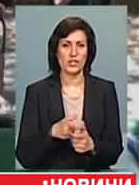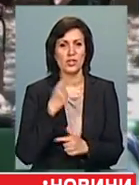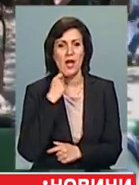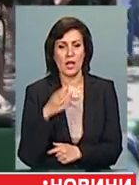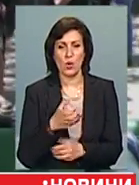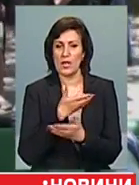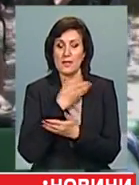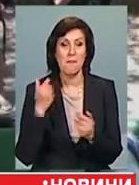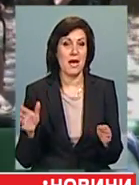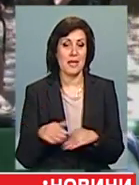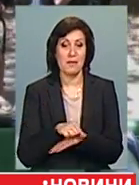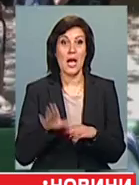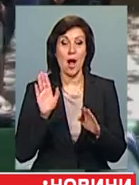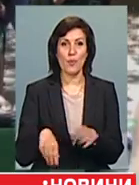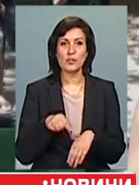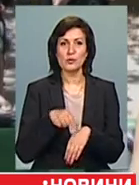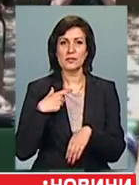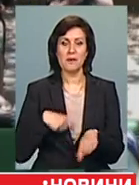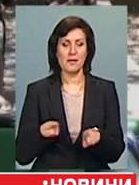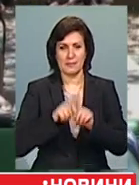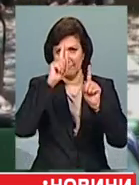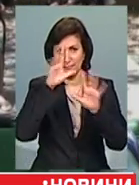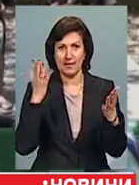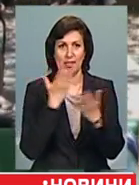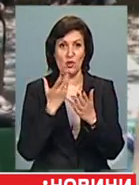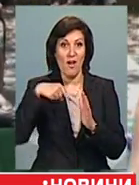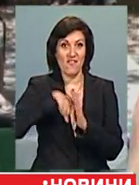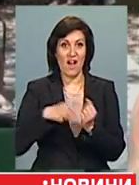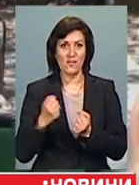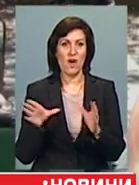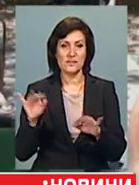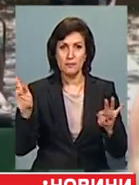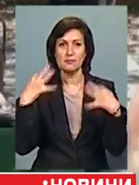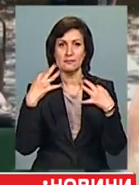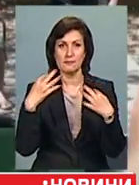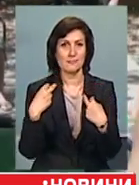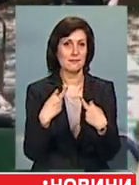алкоголь, тут немає меж. А потім ви почуваєтеся зіркою кіно, коли ви всередині авто, а всі решта спостерігають.